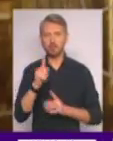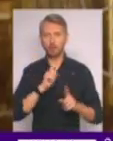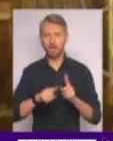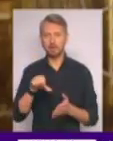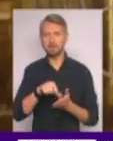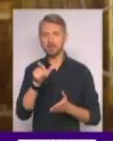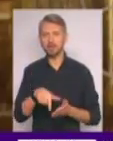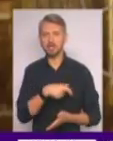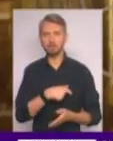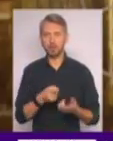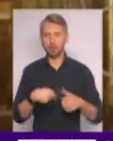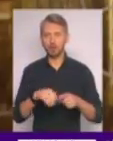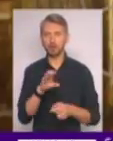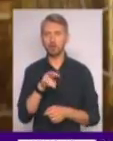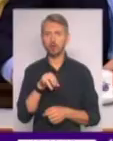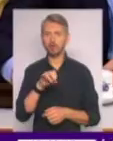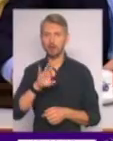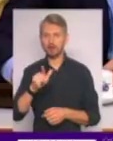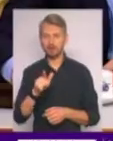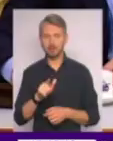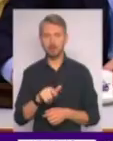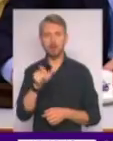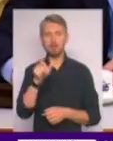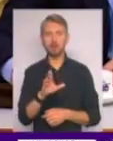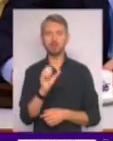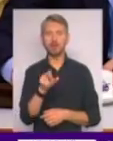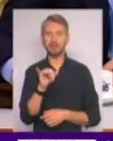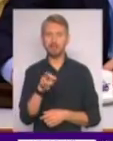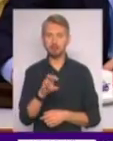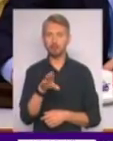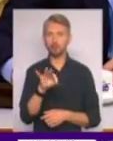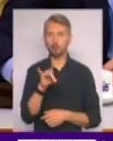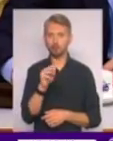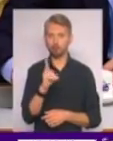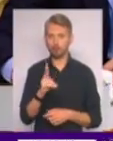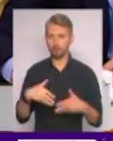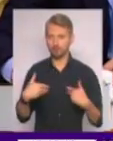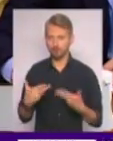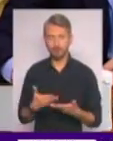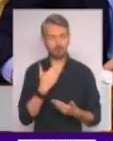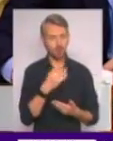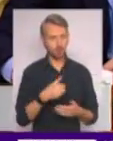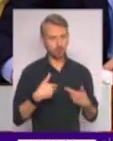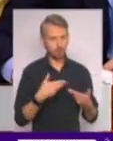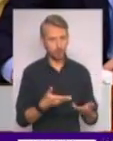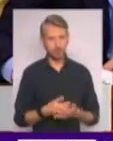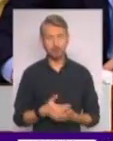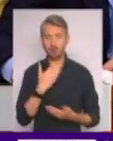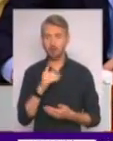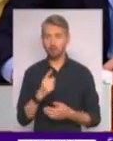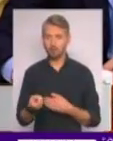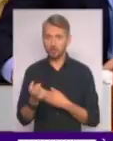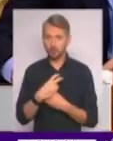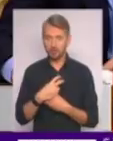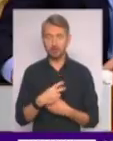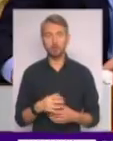представник депутатської фракції «Солідарність» пан Вадим Сторожук. Пане Вадиме, рада вітати. Добрий день. Доброго дня. Дякую за запрошення. Так, дуже дякую, що завітали. Шановні